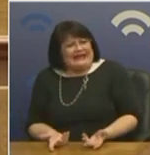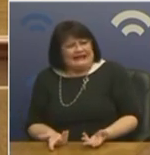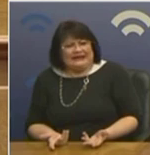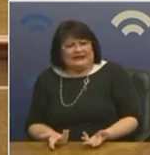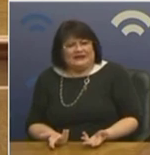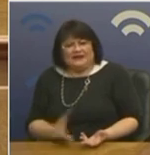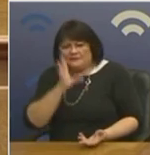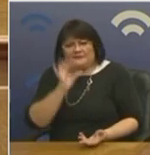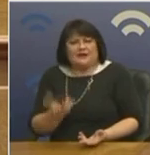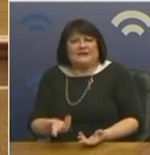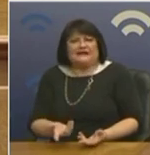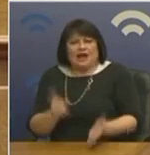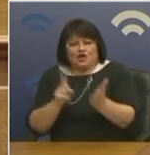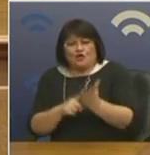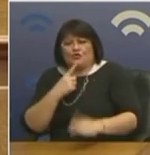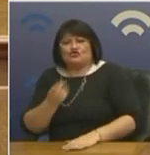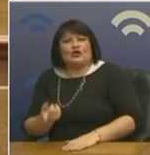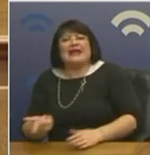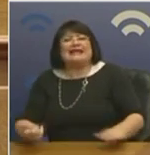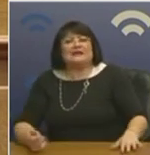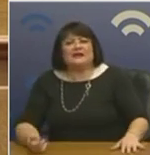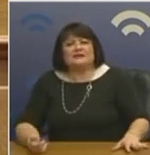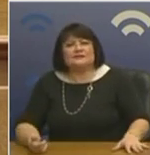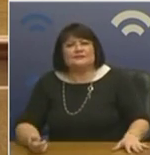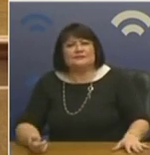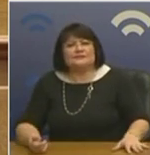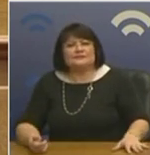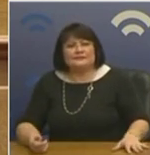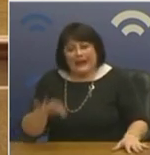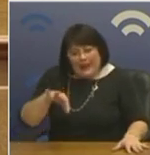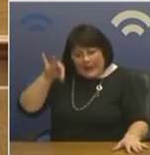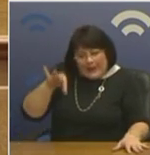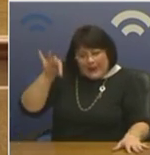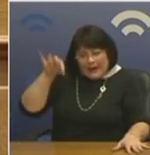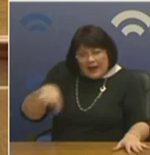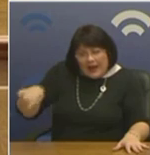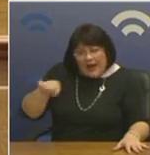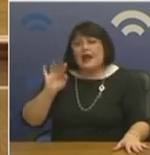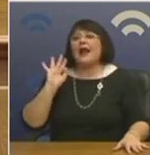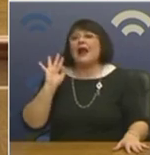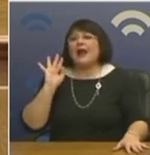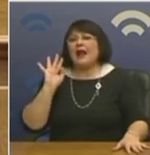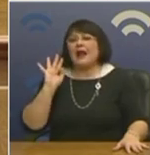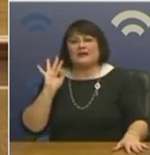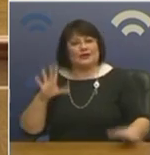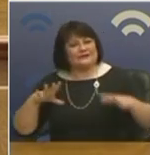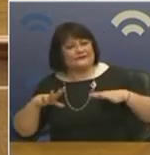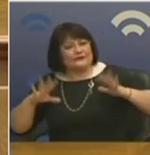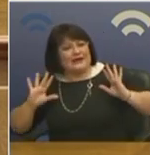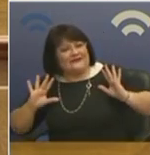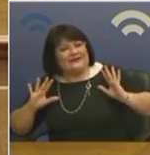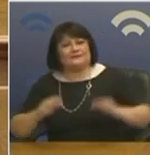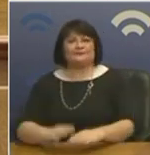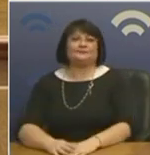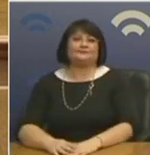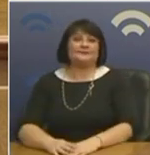τίποτα. Όταν το λέει ο νόμος. Αλλά βέβαια ο νόμος πιάνει τη μικρή μυγούλα, όχι την τεράστια ταραντούλα. Και όποιος κατάλαβε, κατάλαβε.